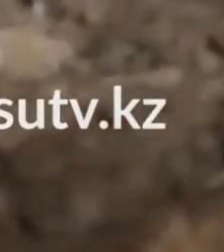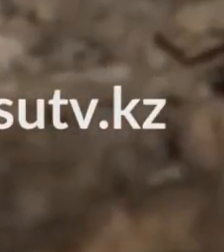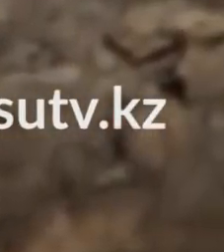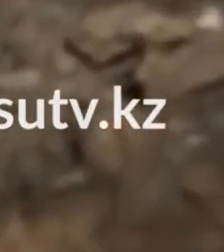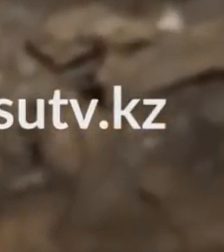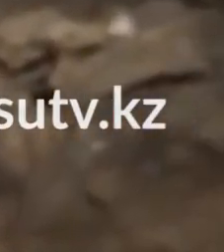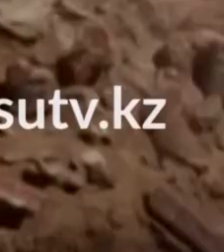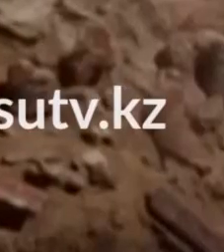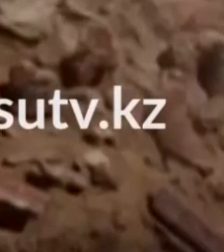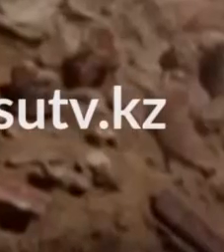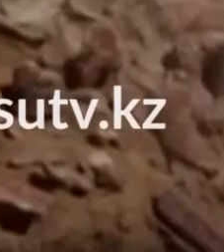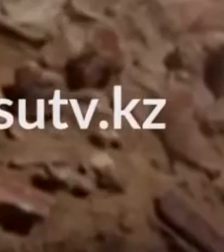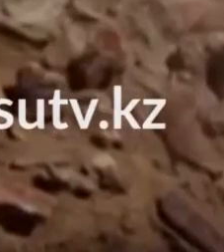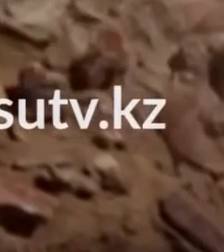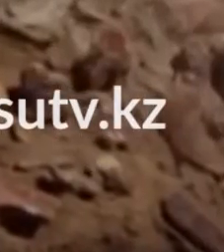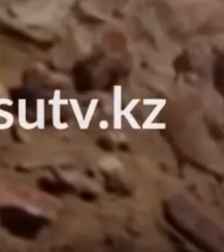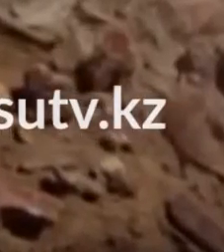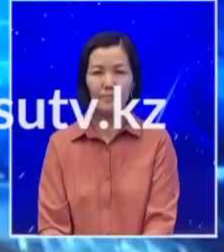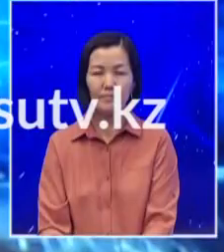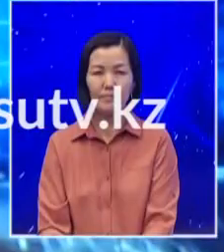Құдайберген, Жетісу арнасы.